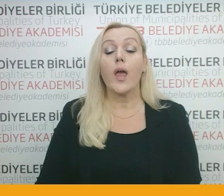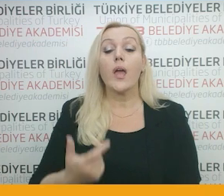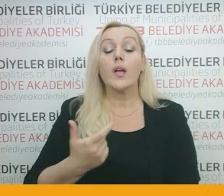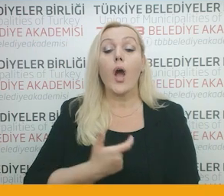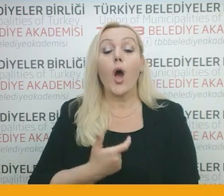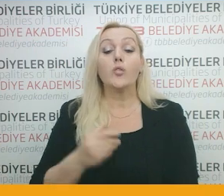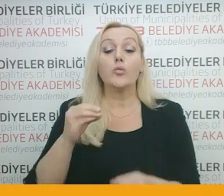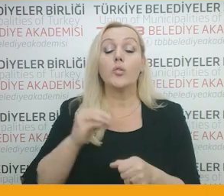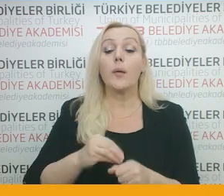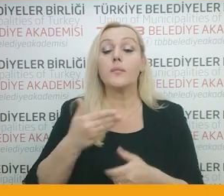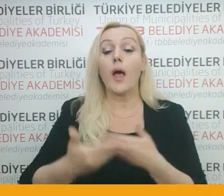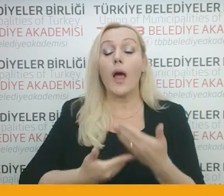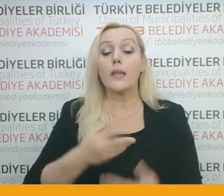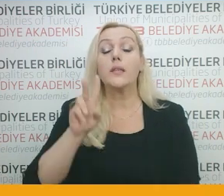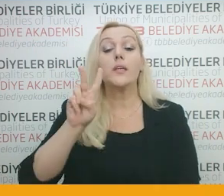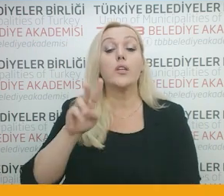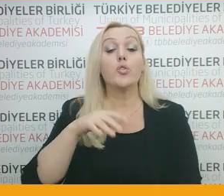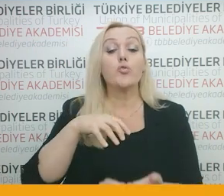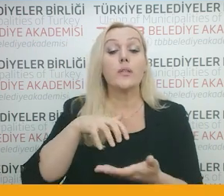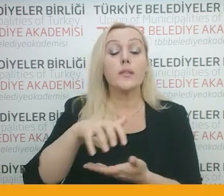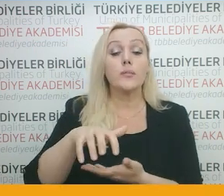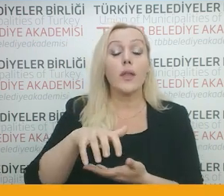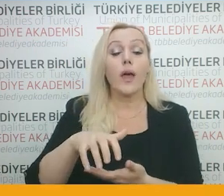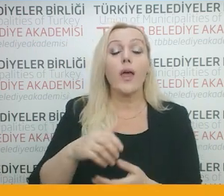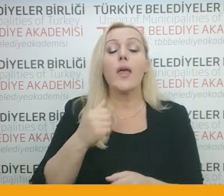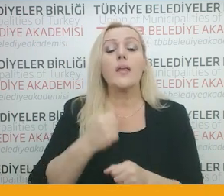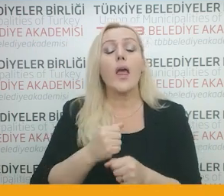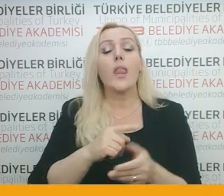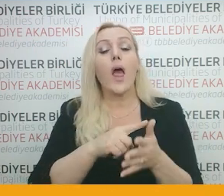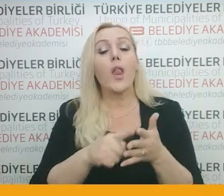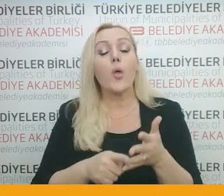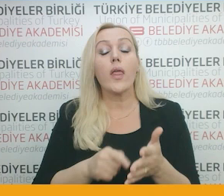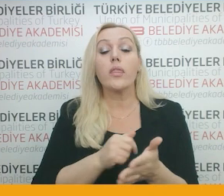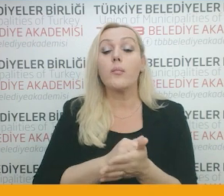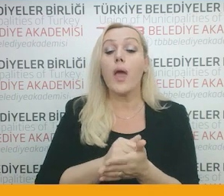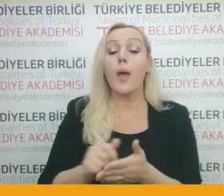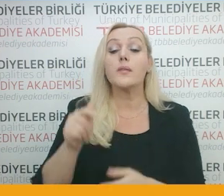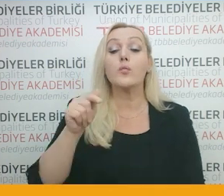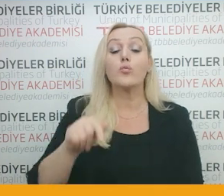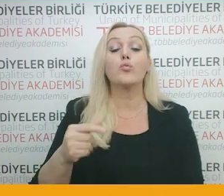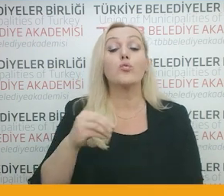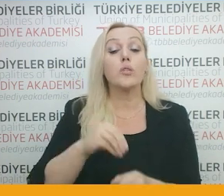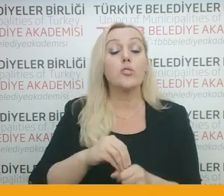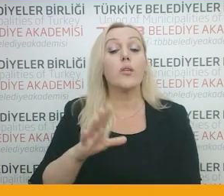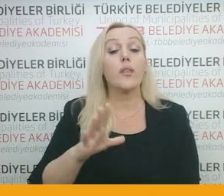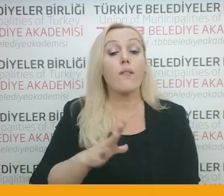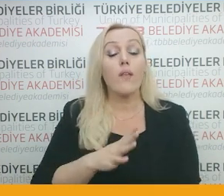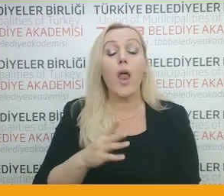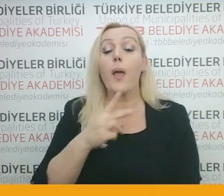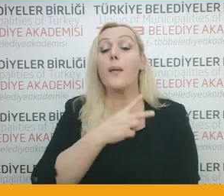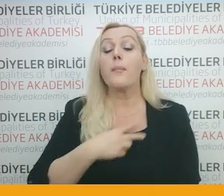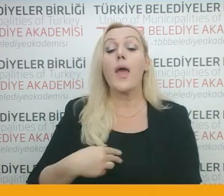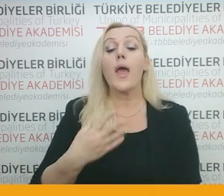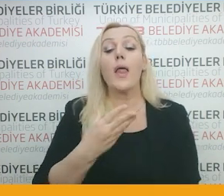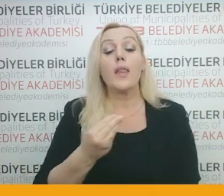Kanunun kapsamından bahsediyoruz ikinci kısımda. Genel yönetimin tamamı bu kanun kapsamına giriyor arkadaşlar. Biz de belediyeler